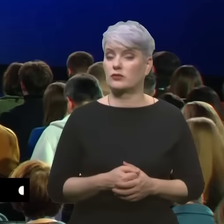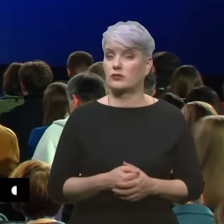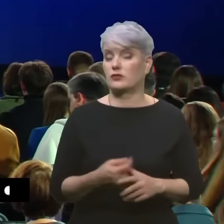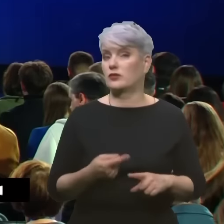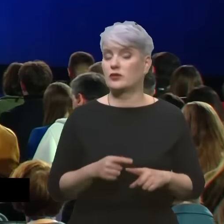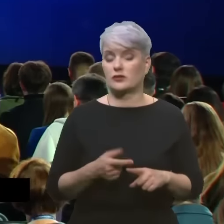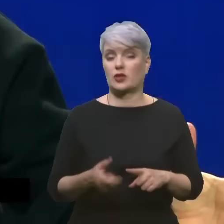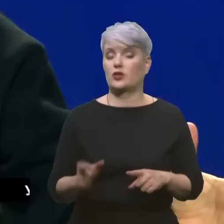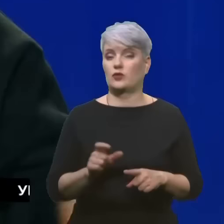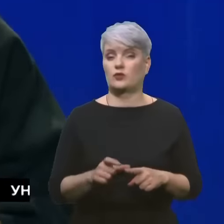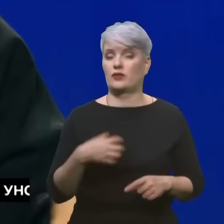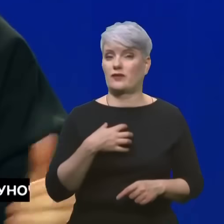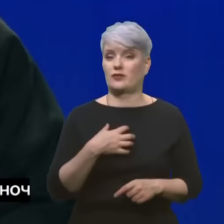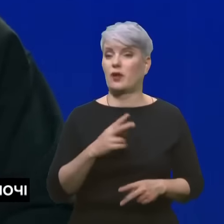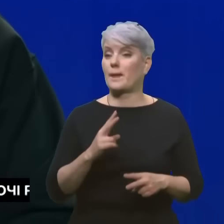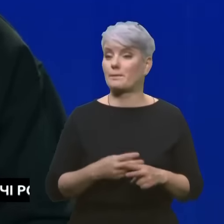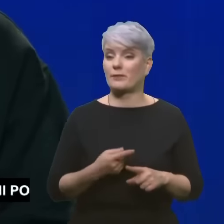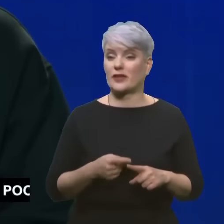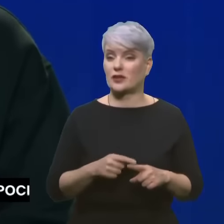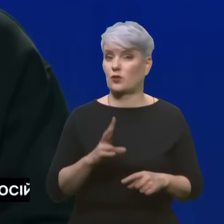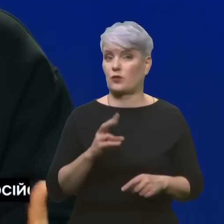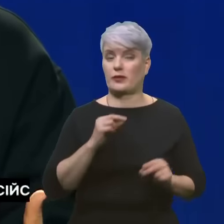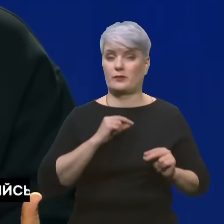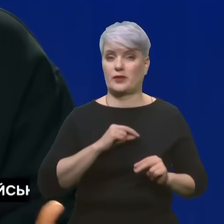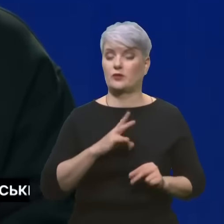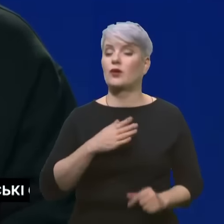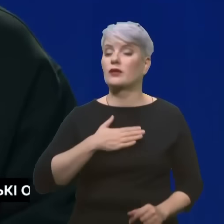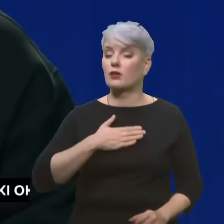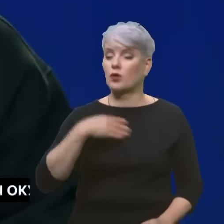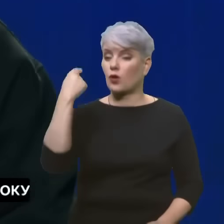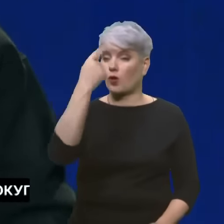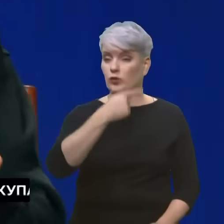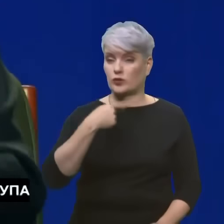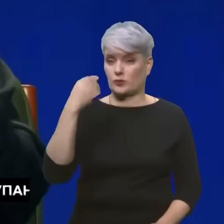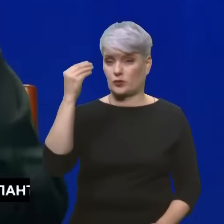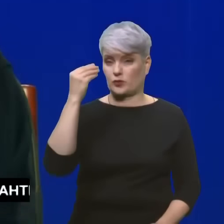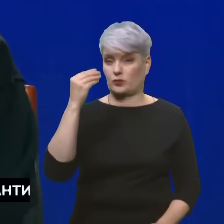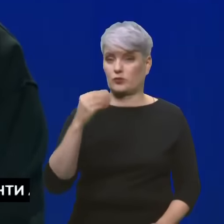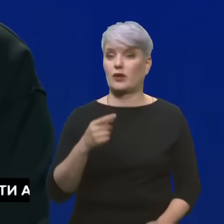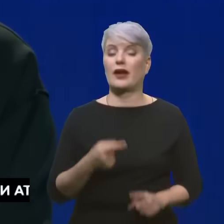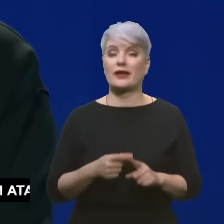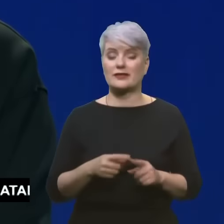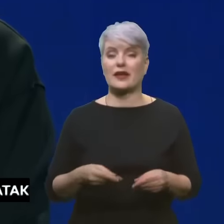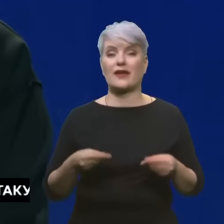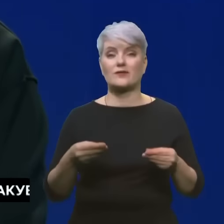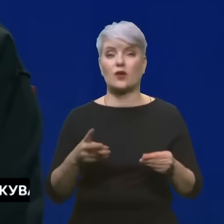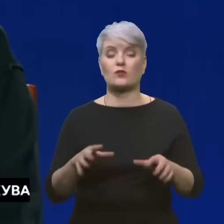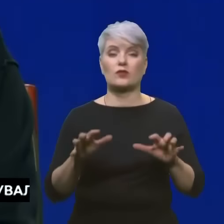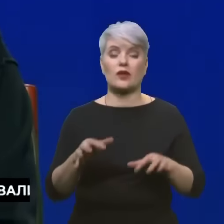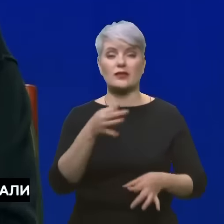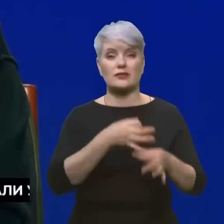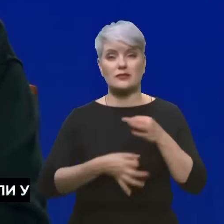І це дуже важливий момент. І без цього воно не працює. На мою особисту думку. Але, тим не менше, це виноситься на ставку. Комплексний